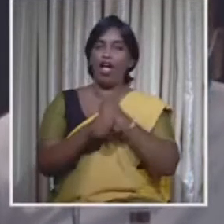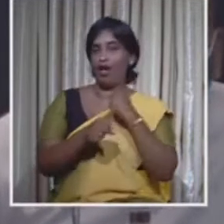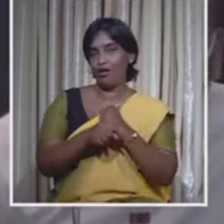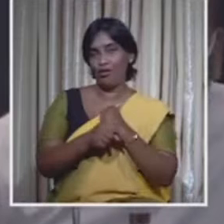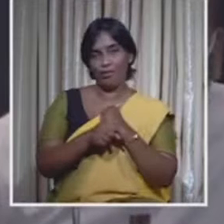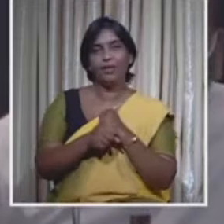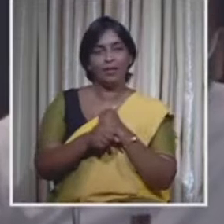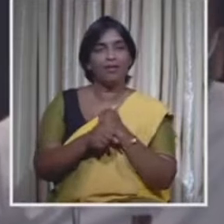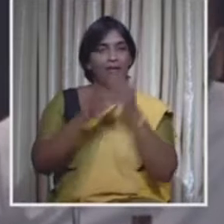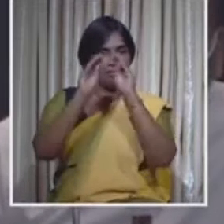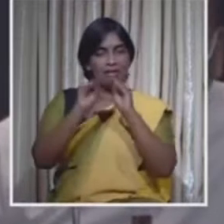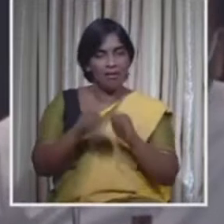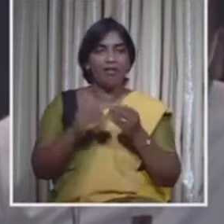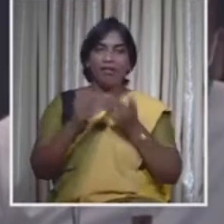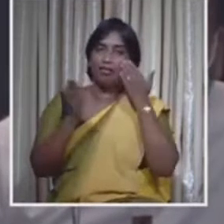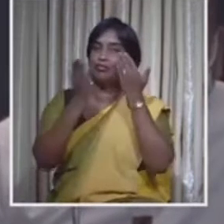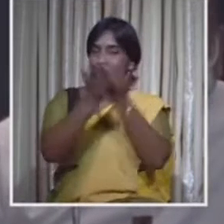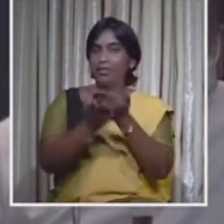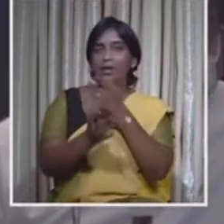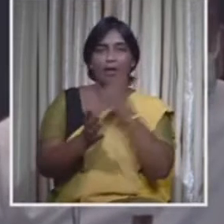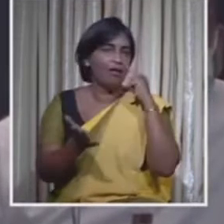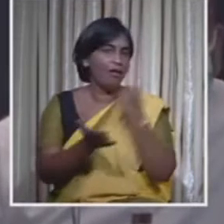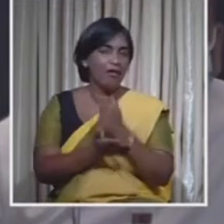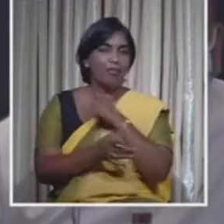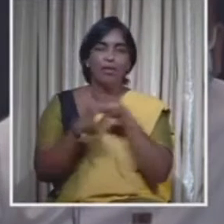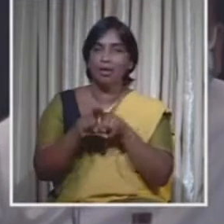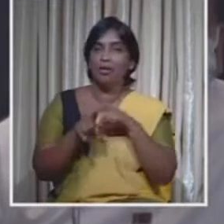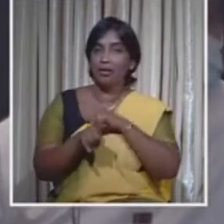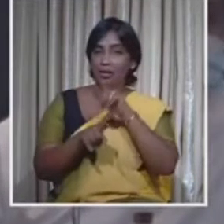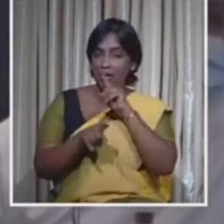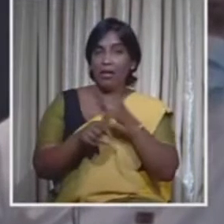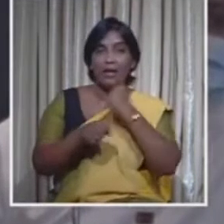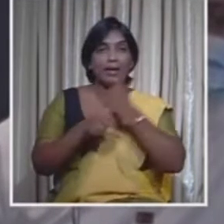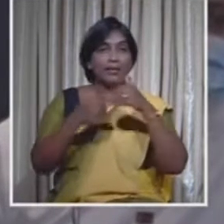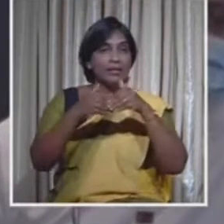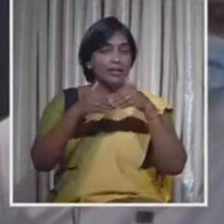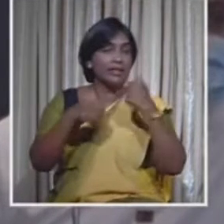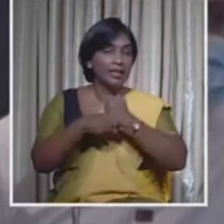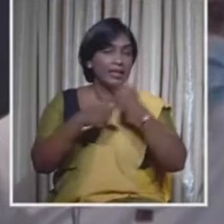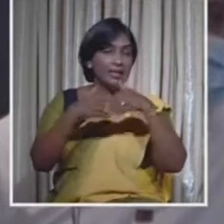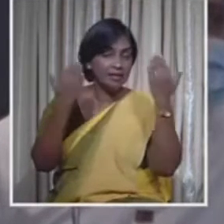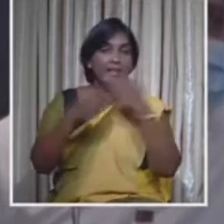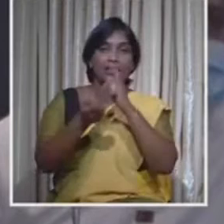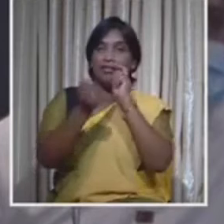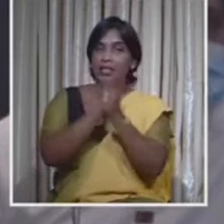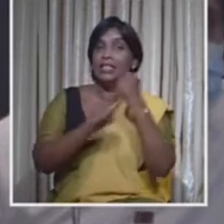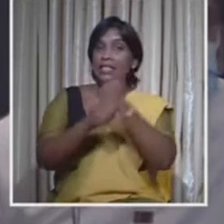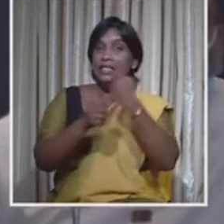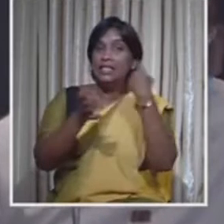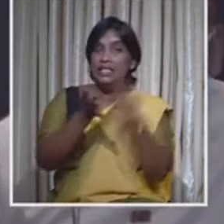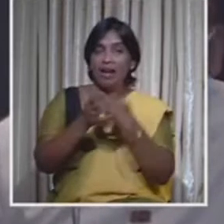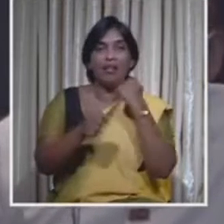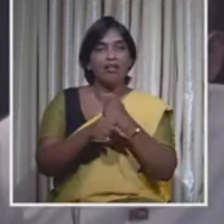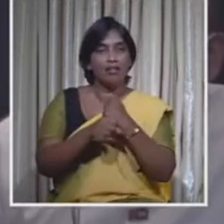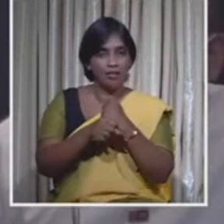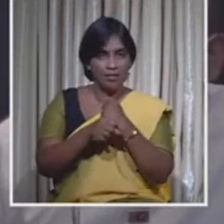ආණ්ඩුවේ අයවැය තමයි ඉදිරිපත් කරේ බොහොම අමාරුවෙන්. අපි ඒකයි කියන්නේ මේක ගැසට් රිවර්ස් ආණ්ඩුව. මේක ජීආර් ආණ්ඩුව නෙවෙයි.